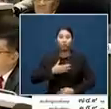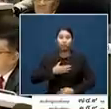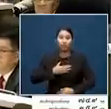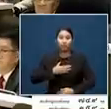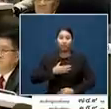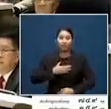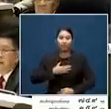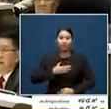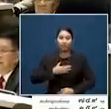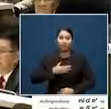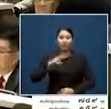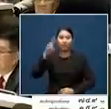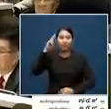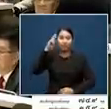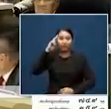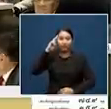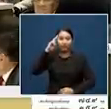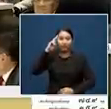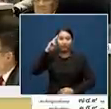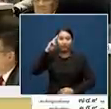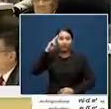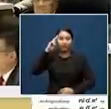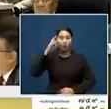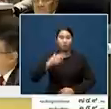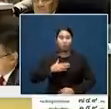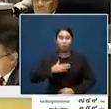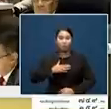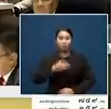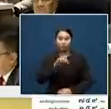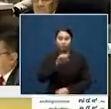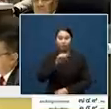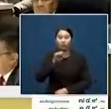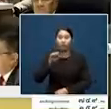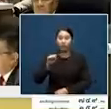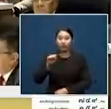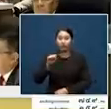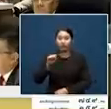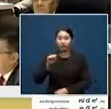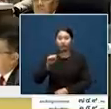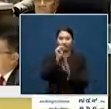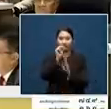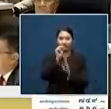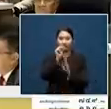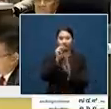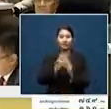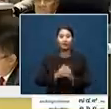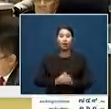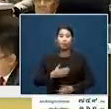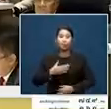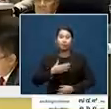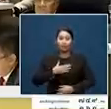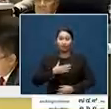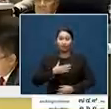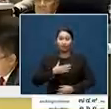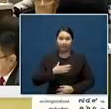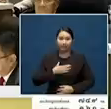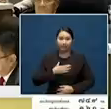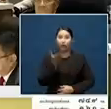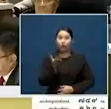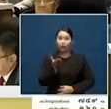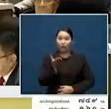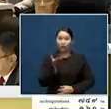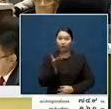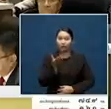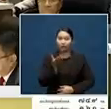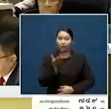าเกิดก้าวไกลเสนอ8พรรคร่วมเสนอชื่อพิธามาอีกว่ายังไงผมว่าเราก็จะเห็นแนวทางชัดเจนแล้วจ